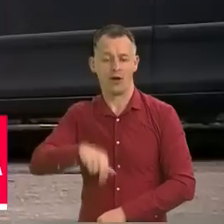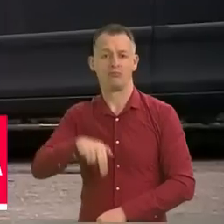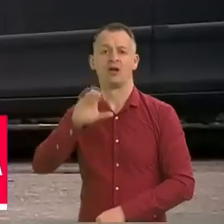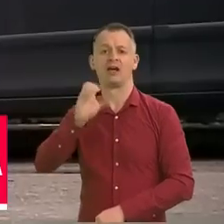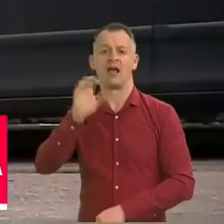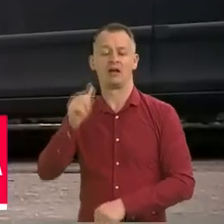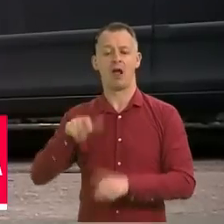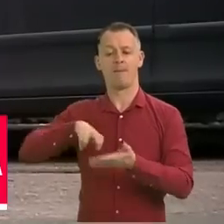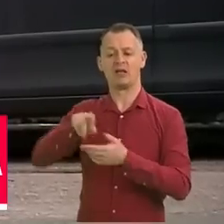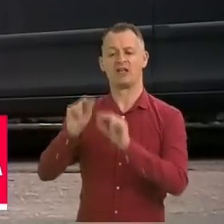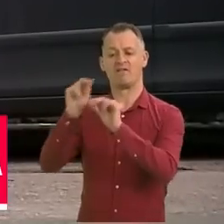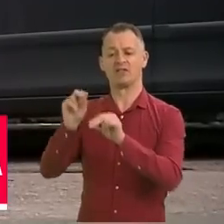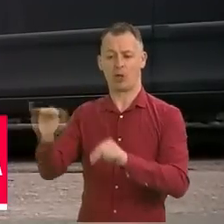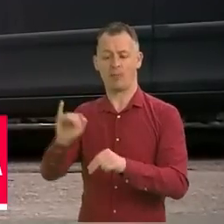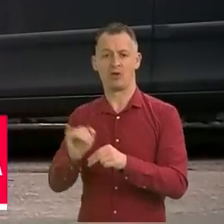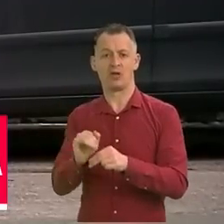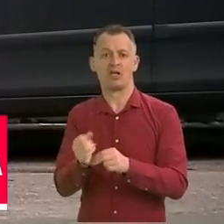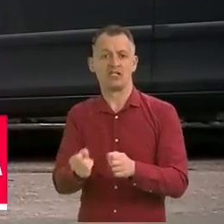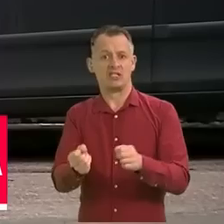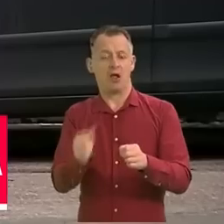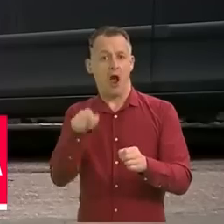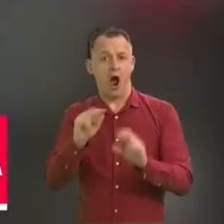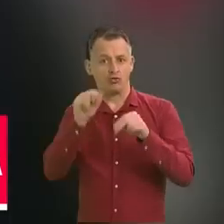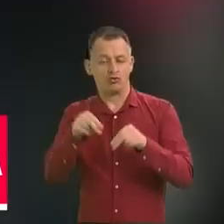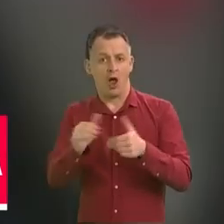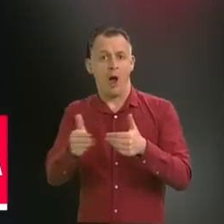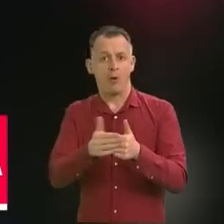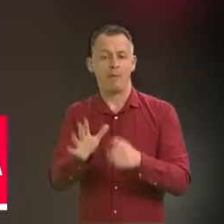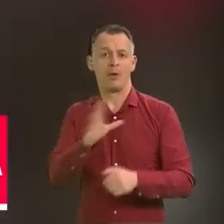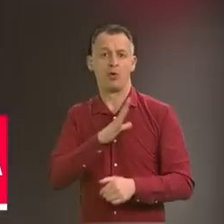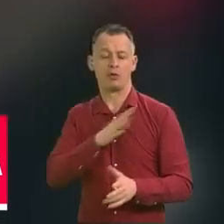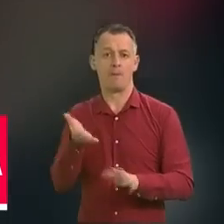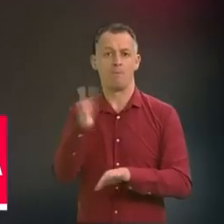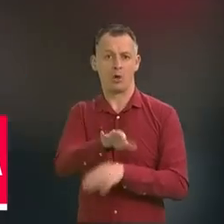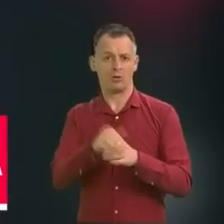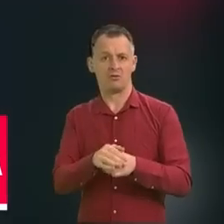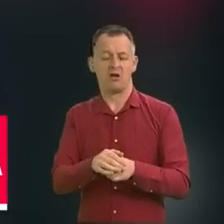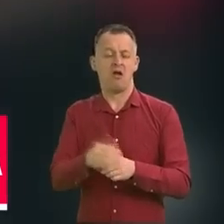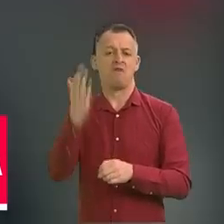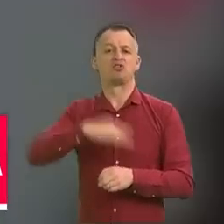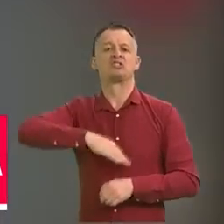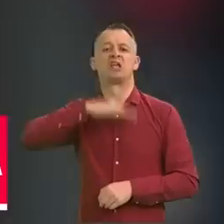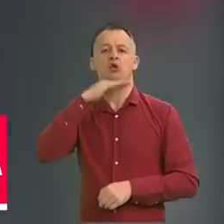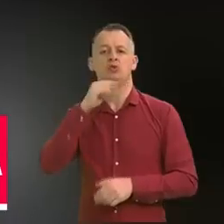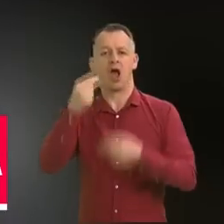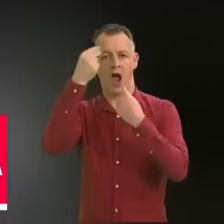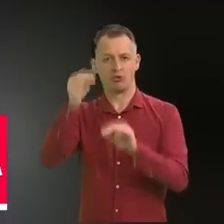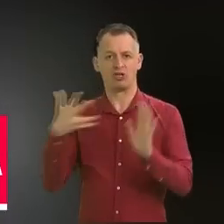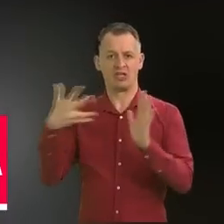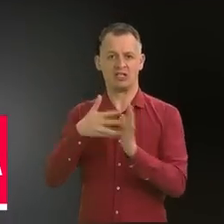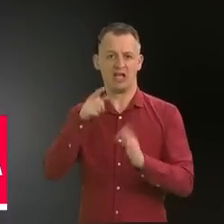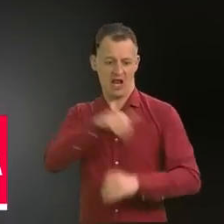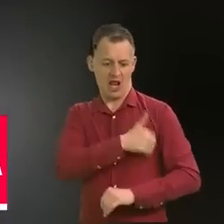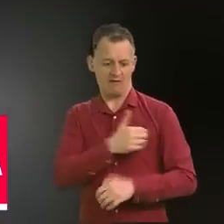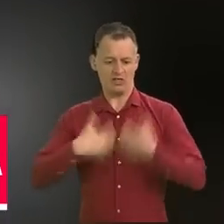pe adolescenții, dar a sfârșit prin a fi în pericol de moarte. A fost de ajuns să anunțe un test, că elevii s-au înfuriat. Mergem sau